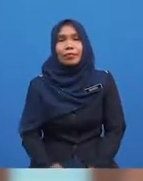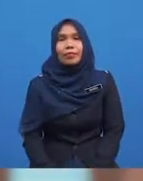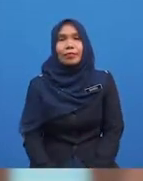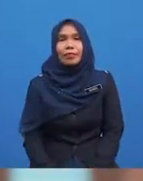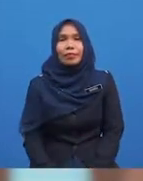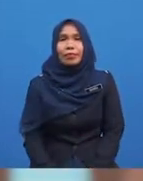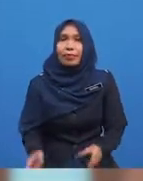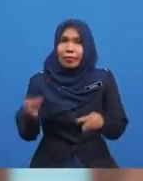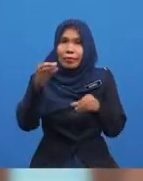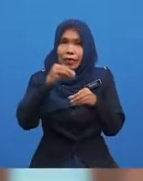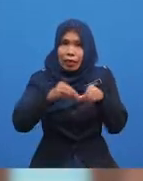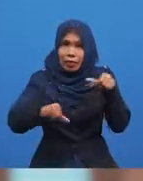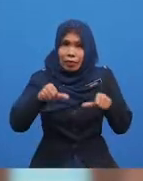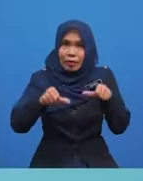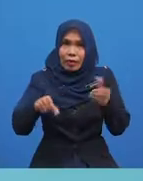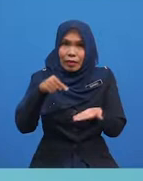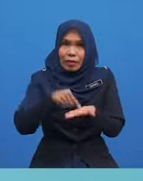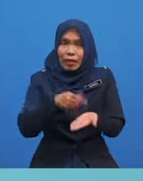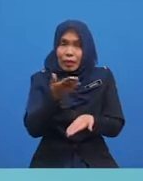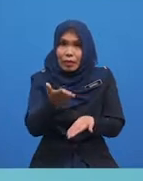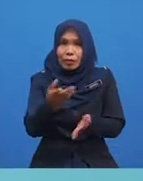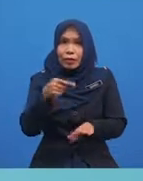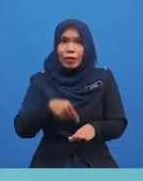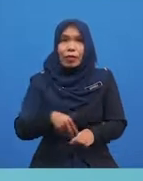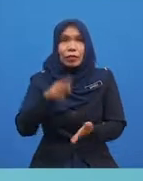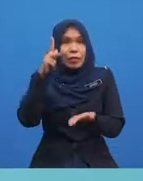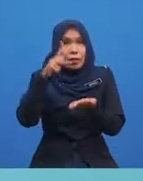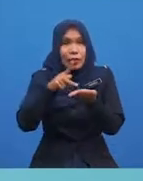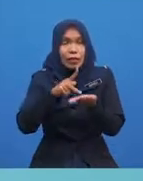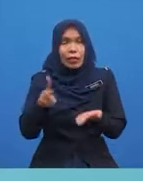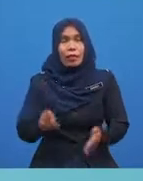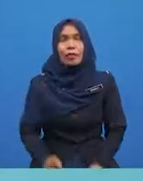Dalam aktiviti ini, kamu diperkenalkan dengan